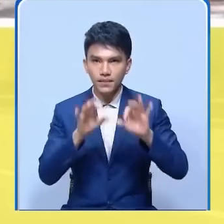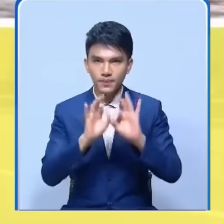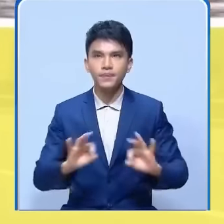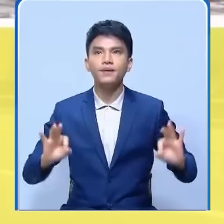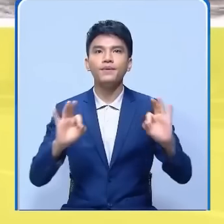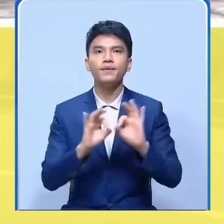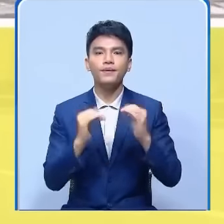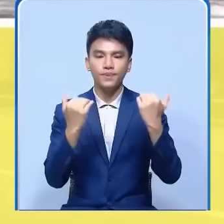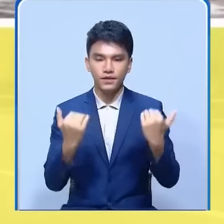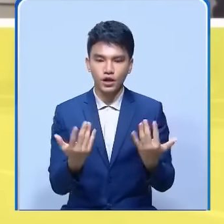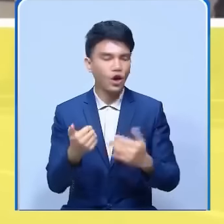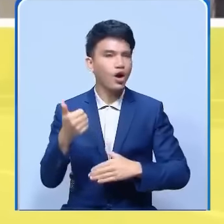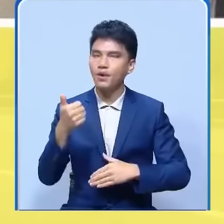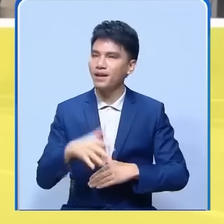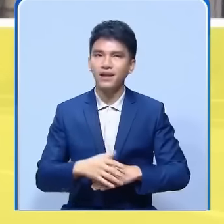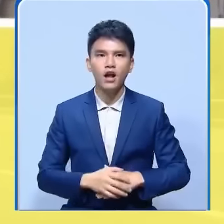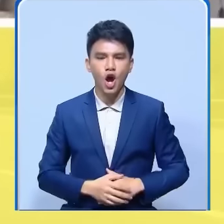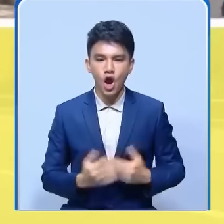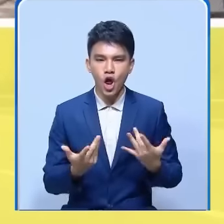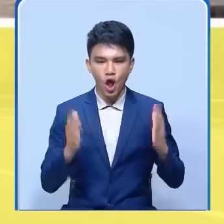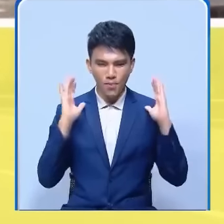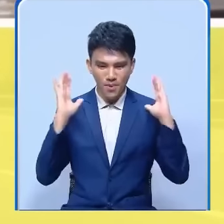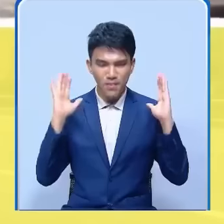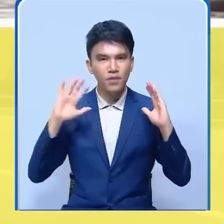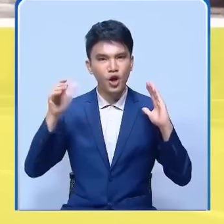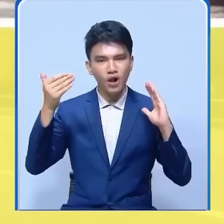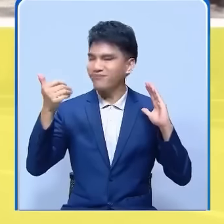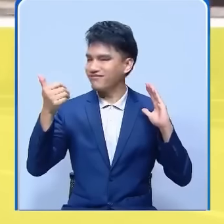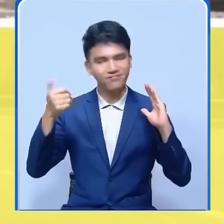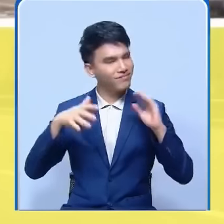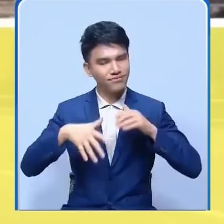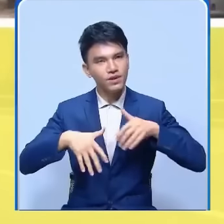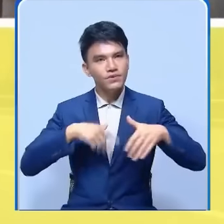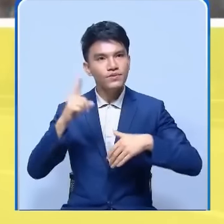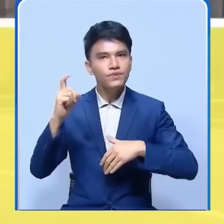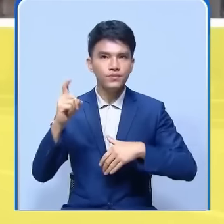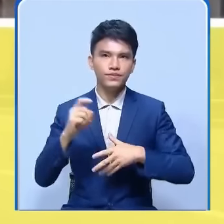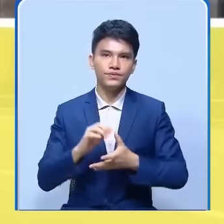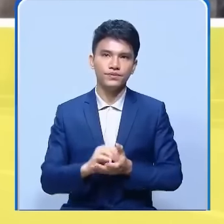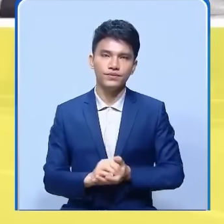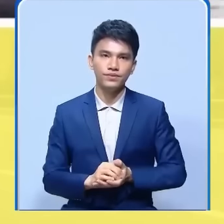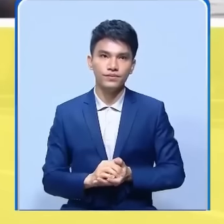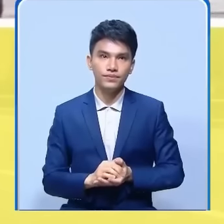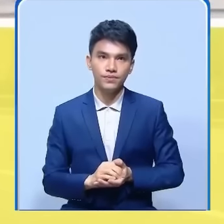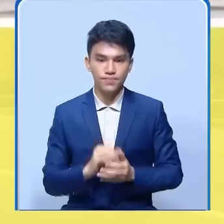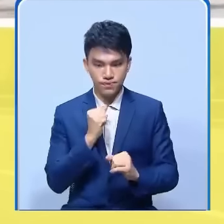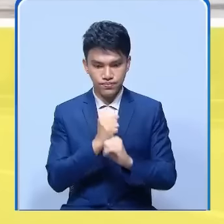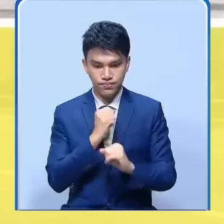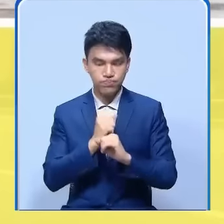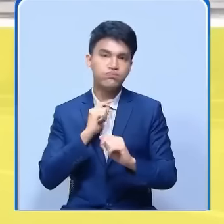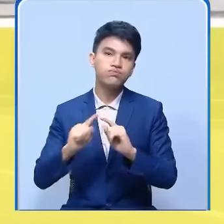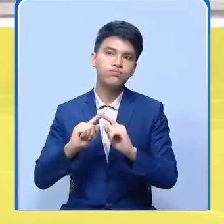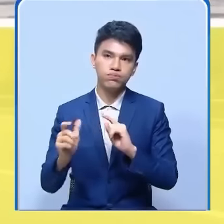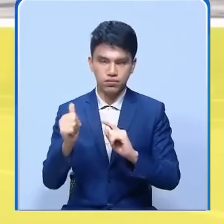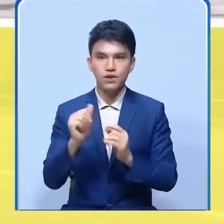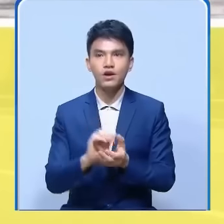ซึ่งรอไม่ได้อุ้งอิงจะไปรอให้แถลงนโยบายก่อนไม่ได้ไม่งั้นประชาชนตายแน่นอนอุ้งอิงสามารถดำเนินการได้ทันที